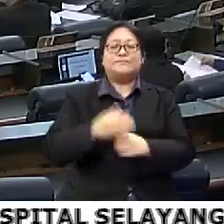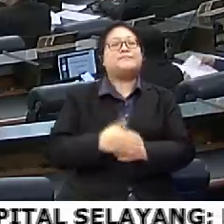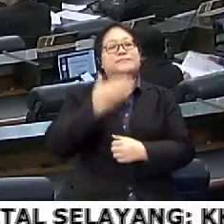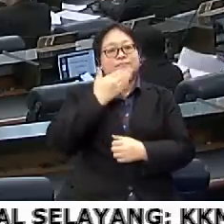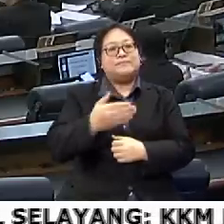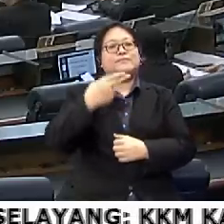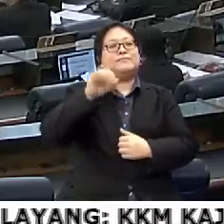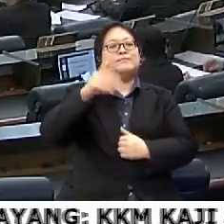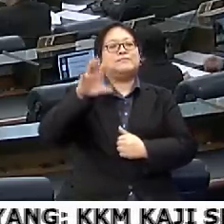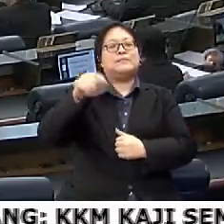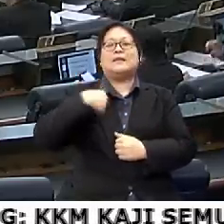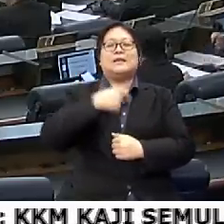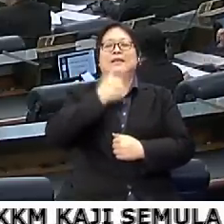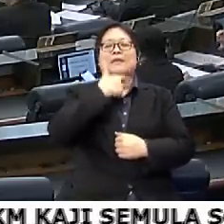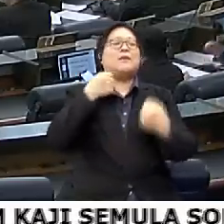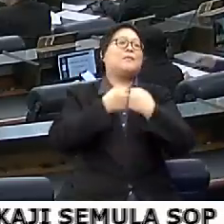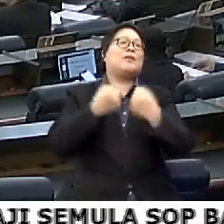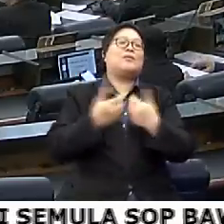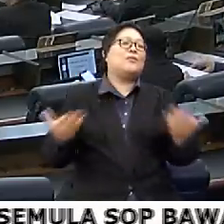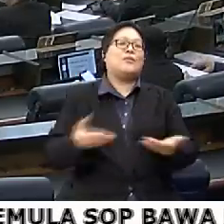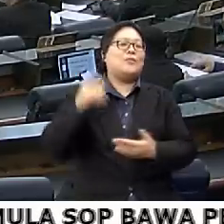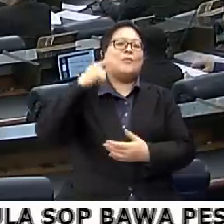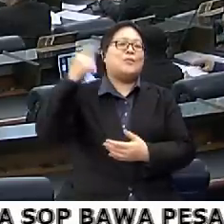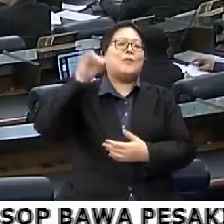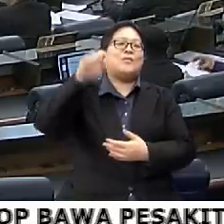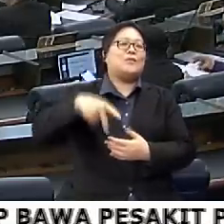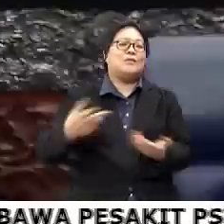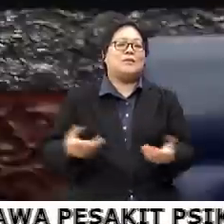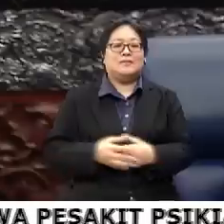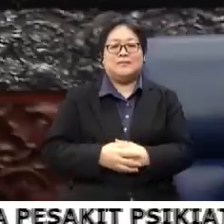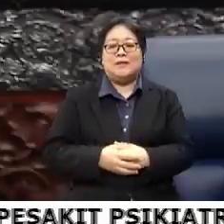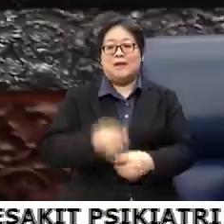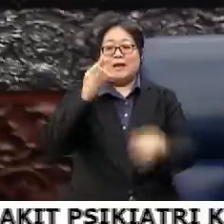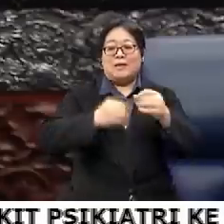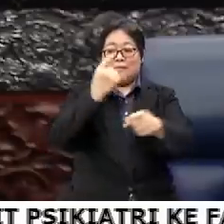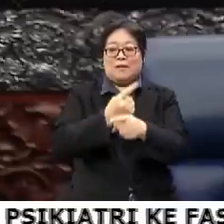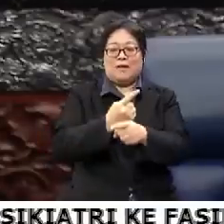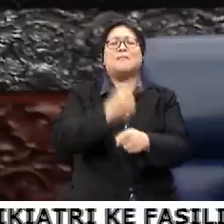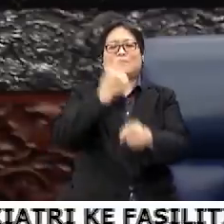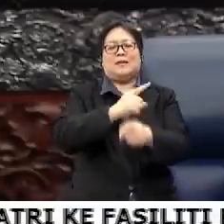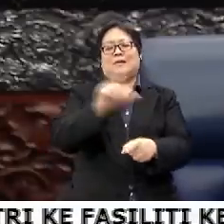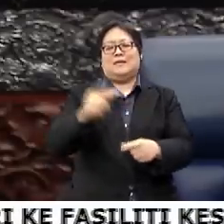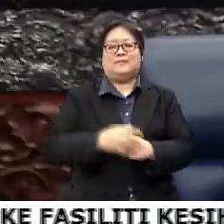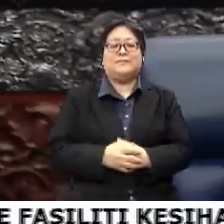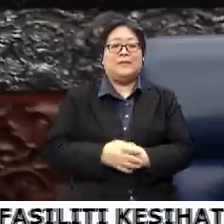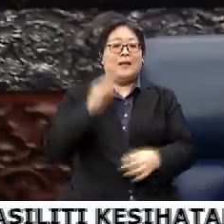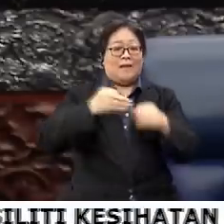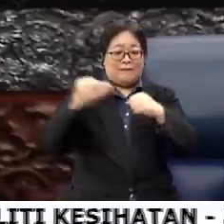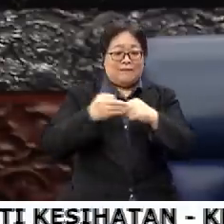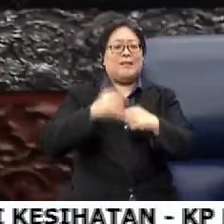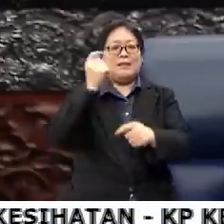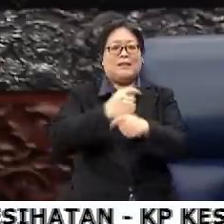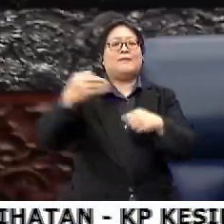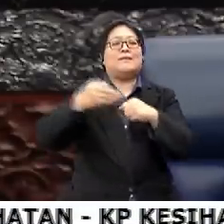Langat. Kita tak nak bergaduh di sini Tuan Yang Pertua. Kalau yang benar tu ialah benar. Kalau fitnah